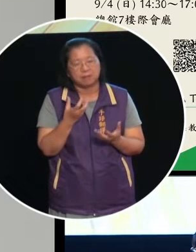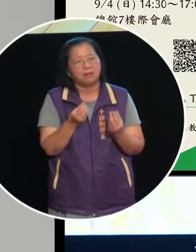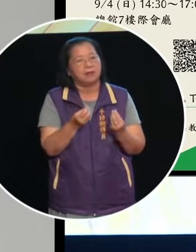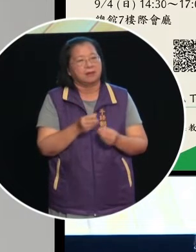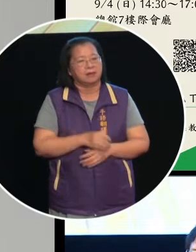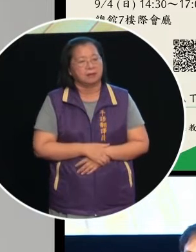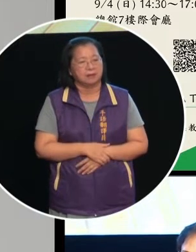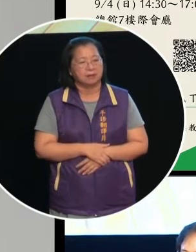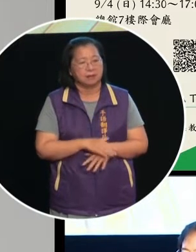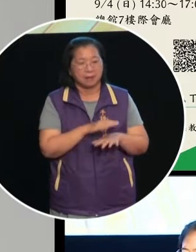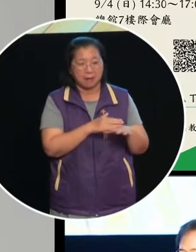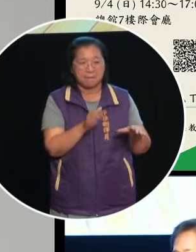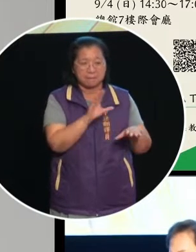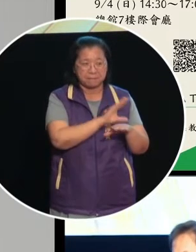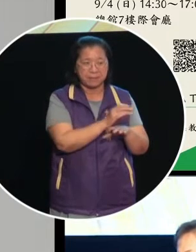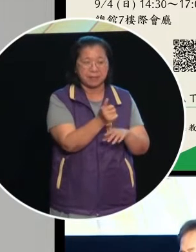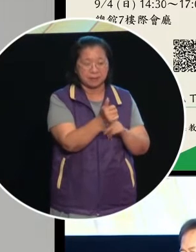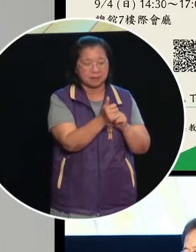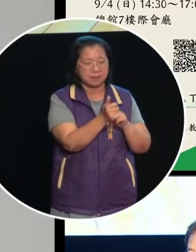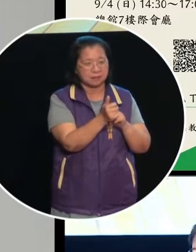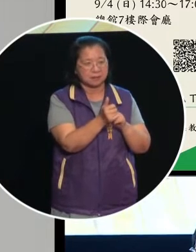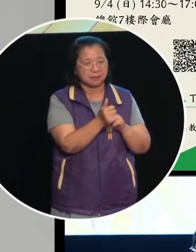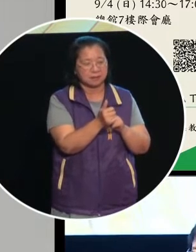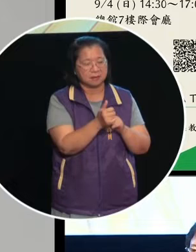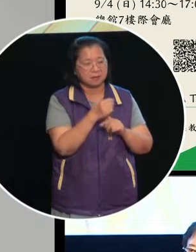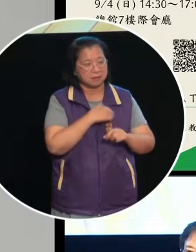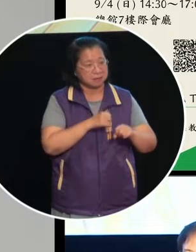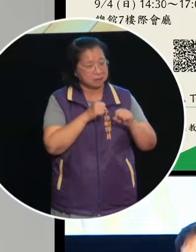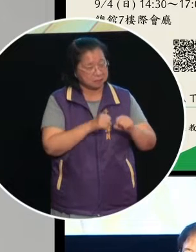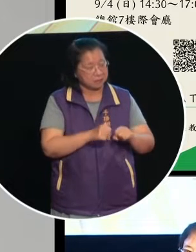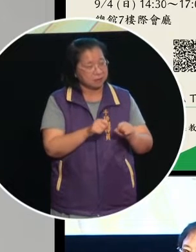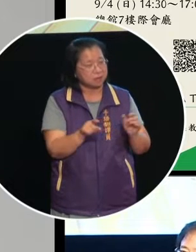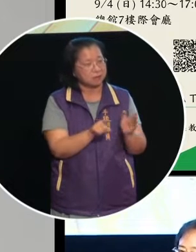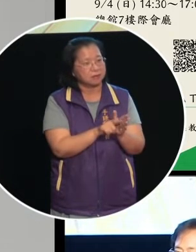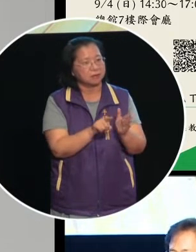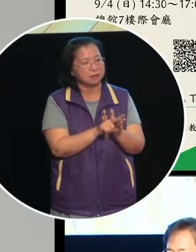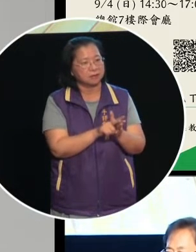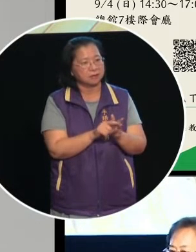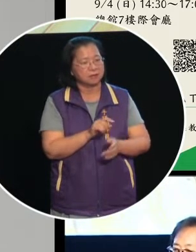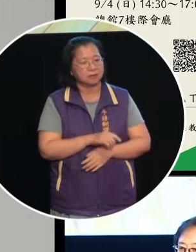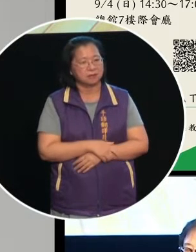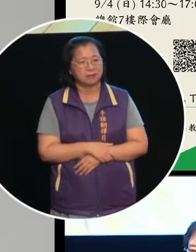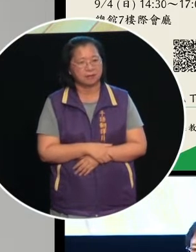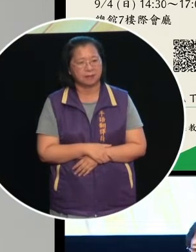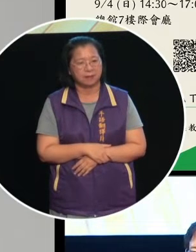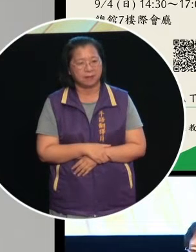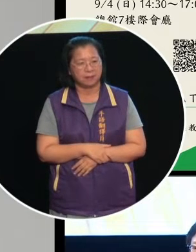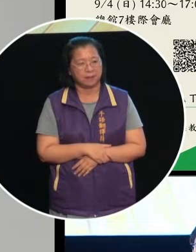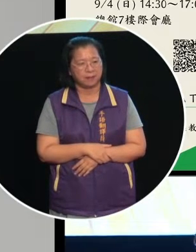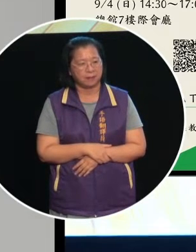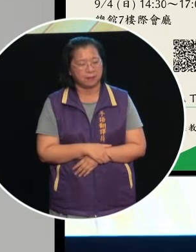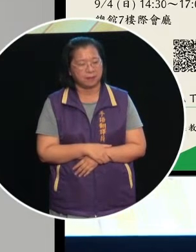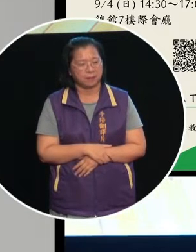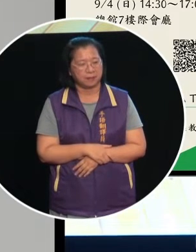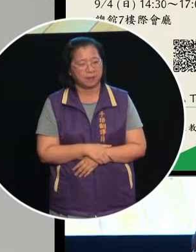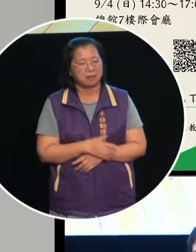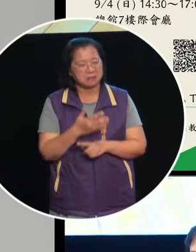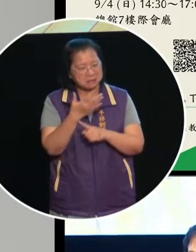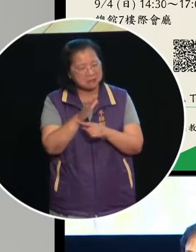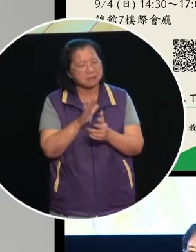生，当然是他在任的时候，他还在的时候也有这样的一个部分，但是还是他过世的时候